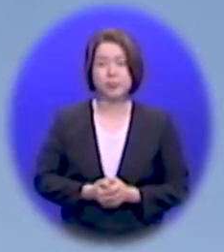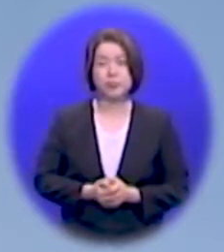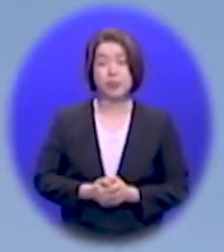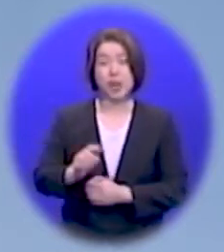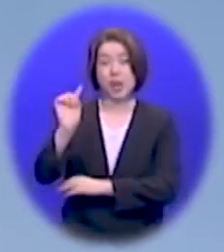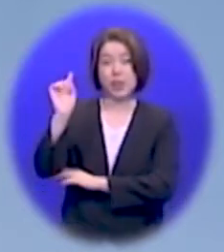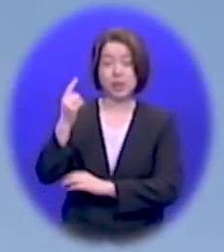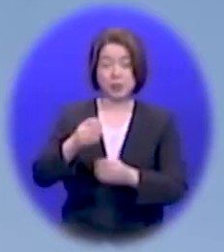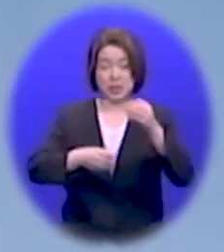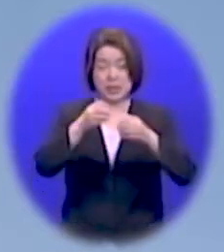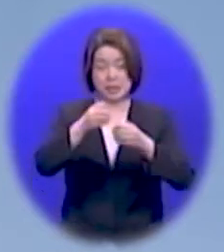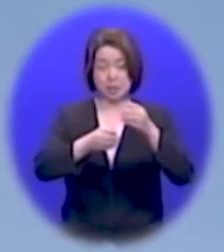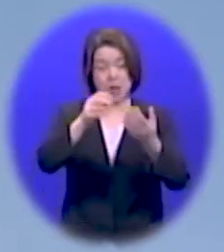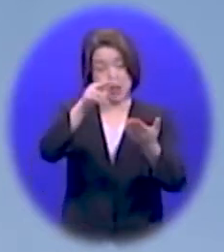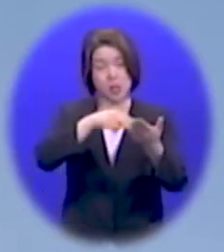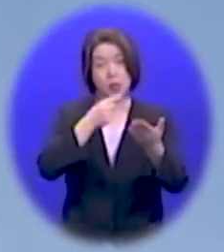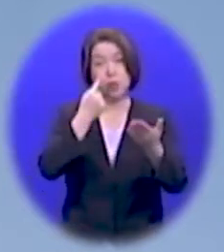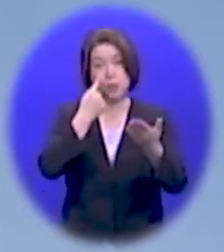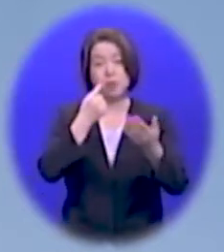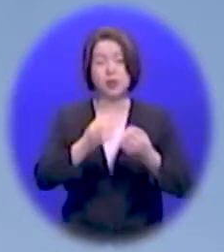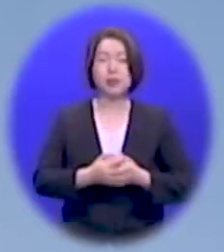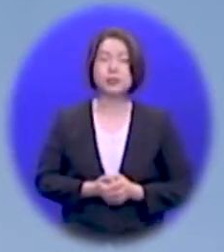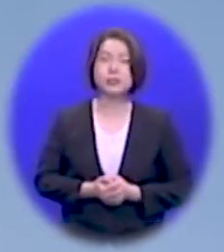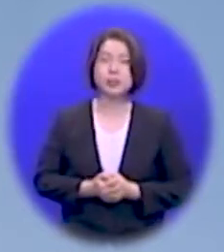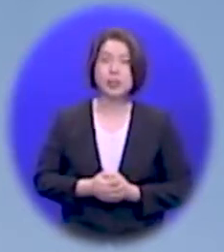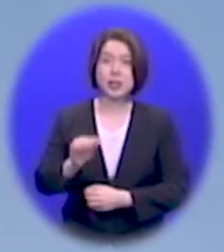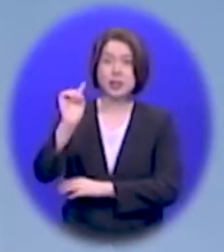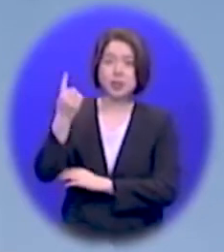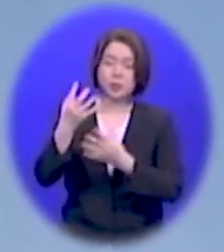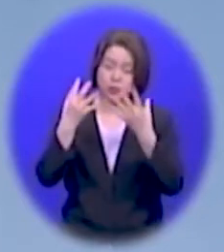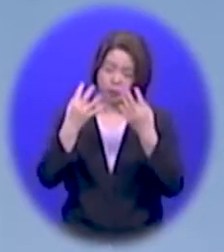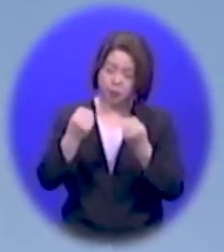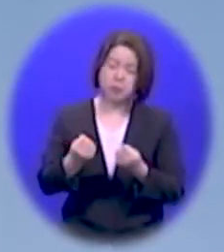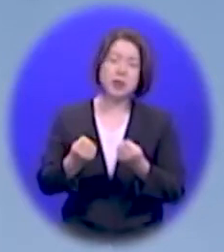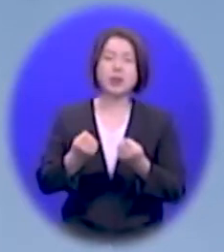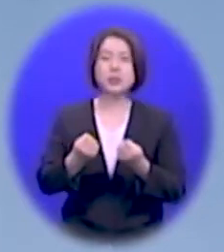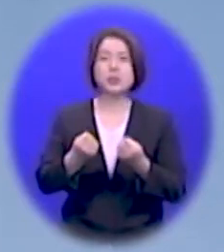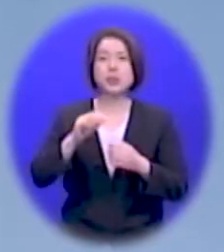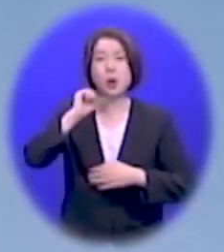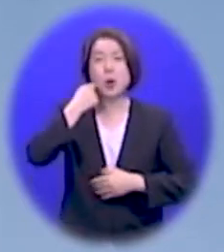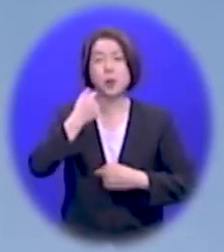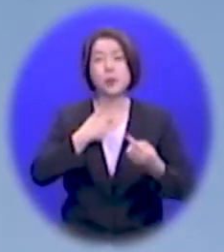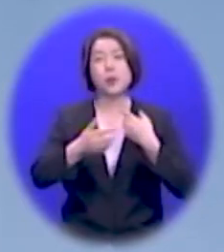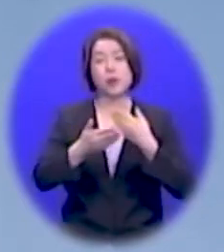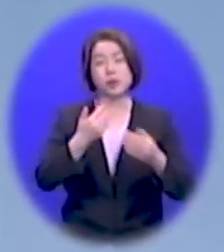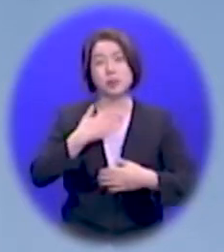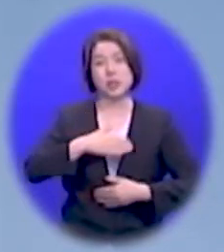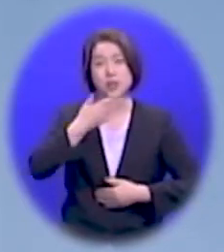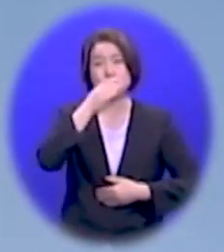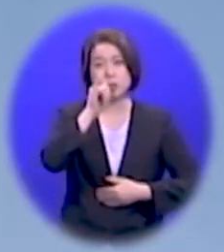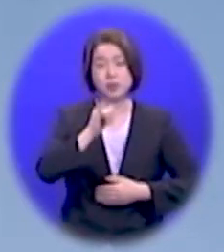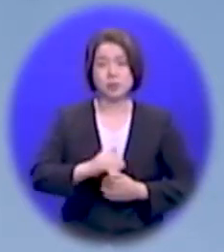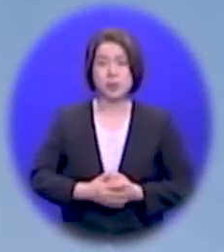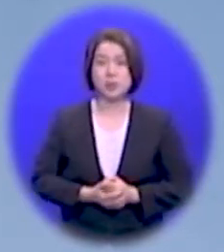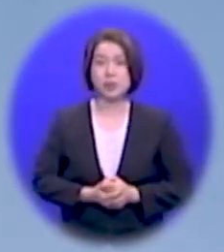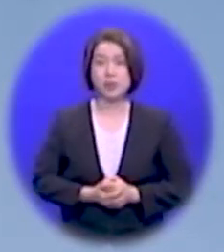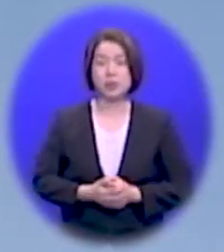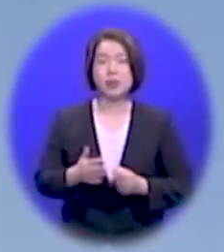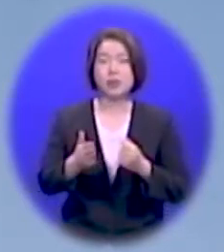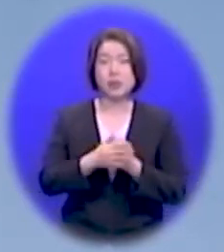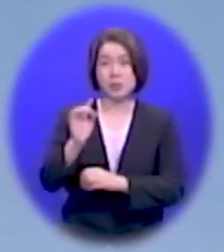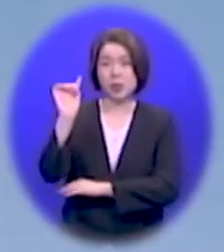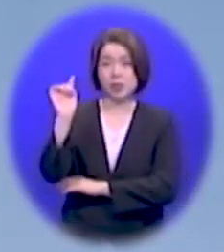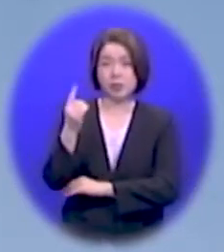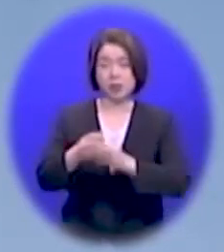다윗의 시편을 읽어 보면 다윗이 얼마나 많은 어려움을 겪거나 하는 걸 알 수가 있습니다 그래서 다윗이